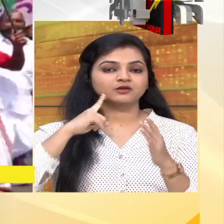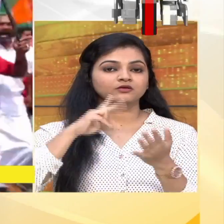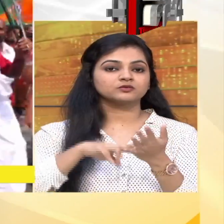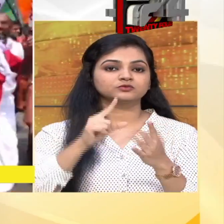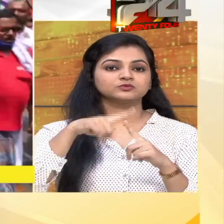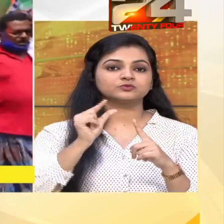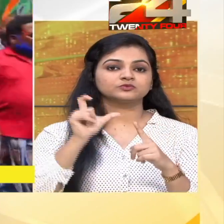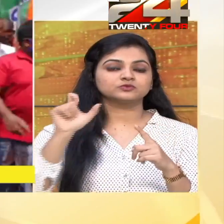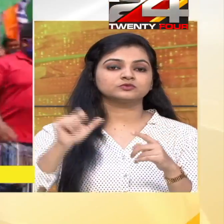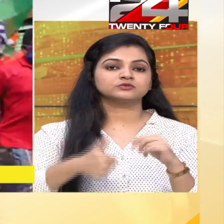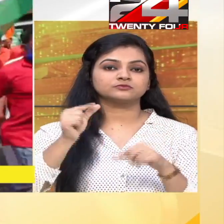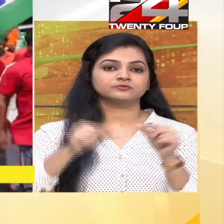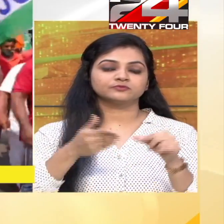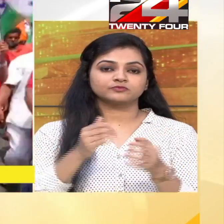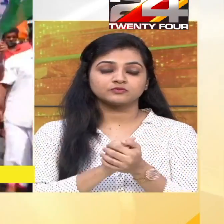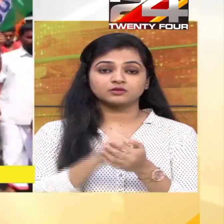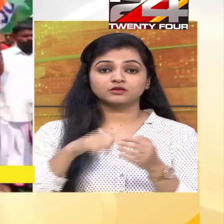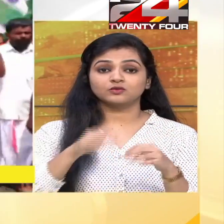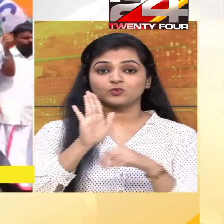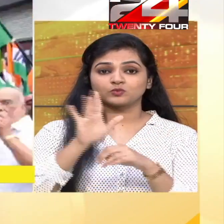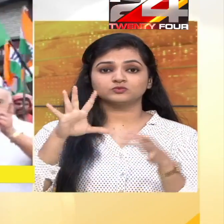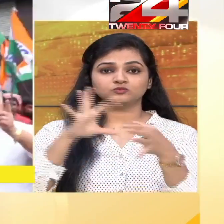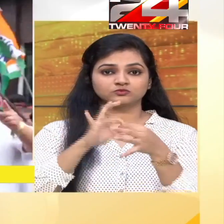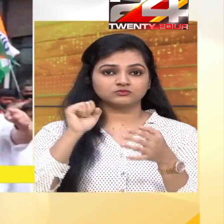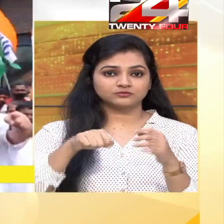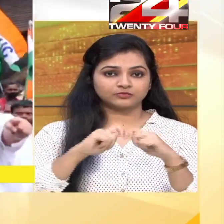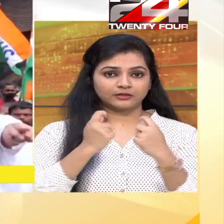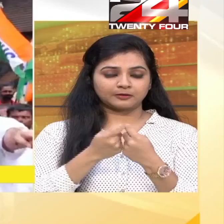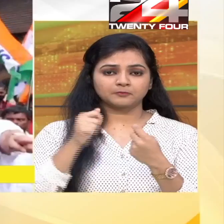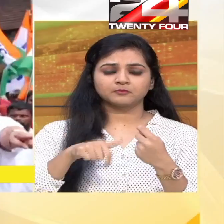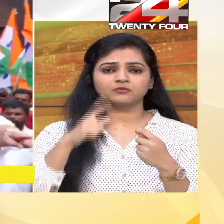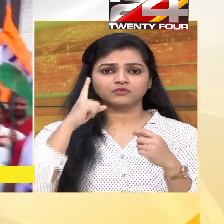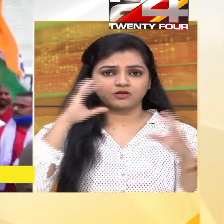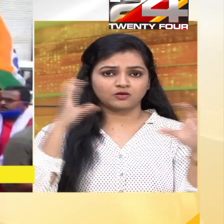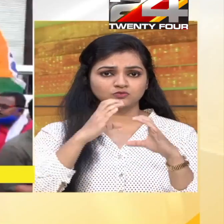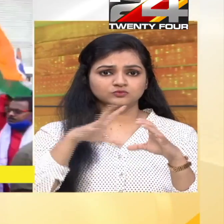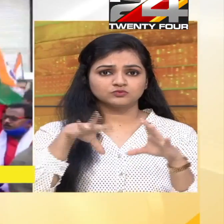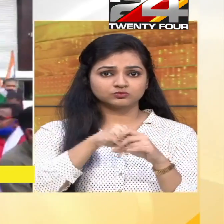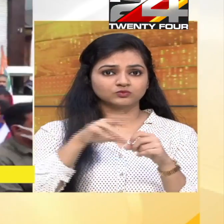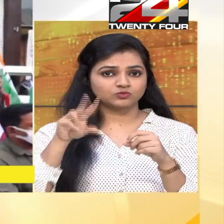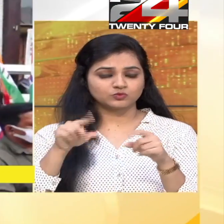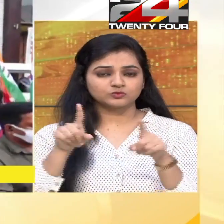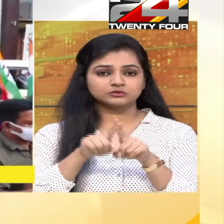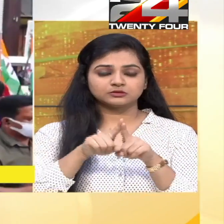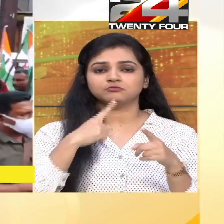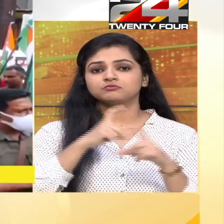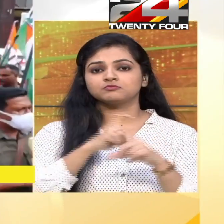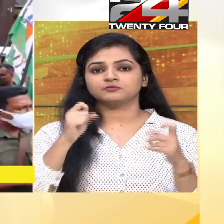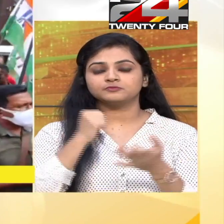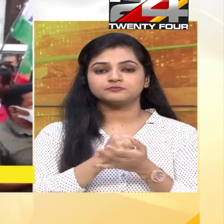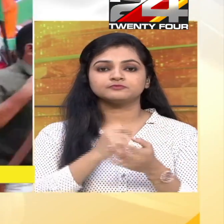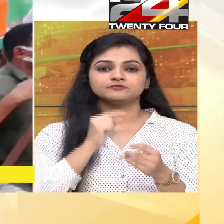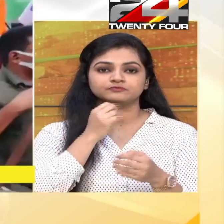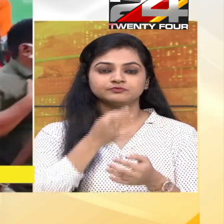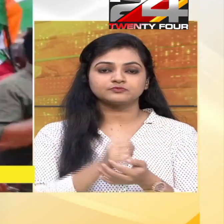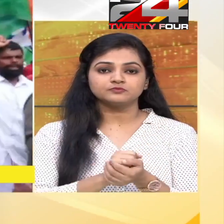നേതാക്കൾ. INTUC കോൺഗ്രസിന്റെ പോഷക സംഘടനയാണോ അല്ലയോ എന്നതിൽ പാർട്ടി വ്യക്തത വരുത്തണമെന്നും നേതൃയോഗത്തിൽ ആവശ്യമുയർന്നു.